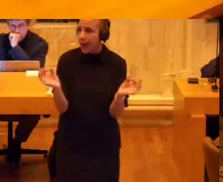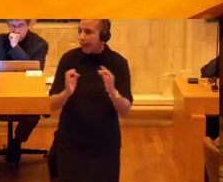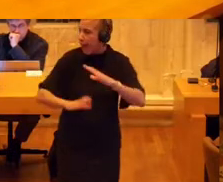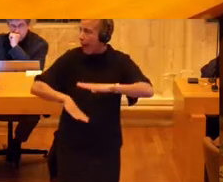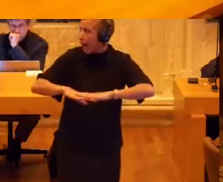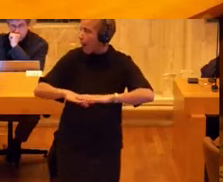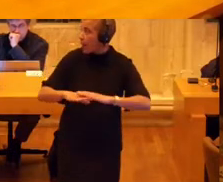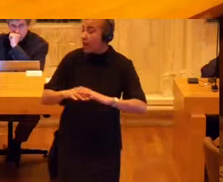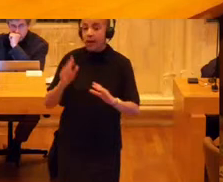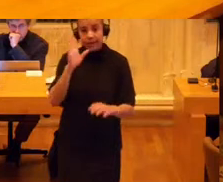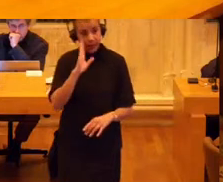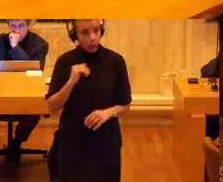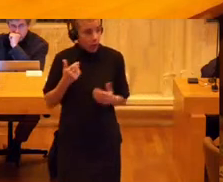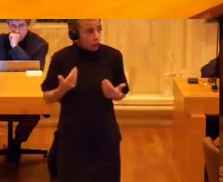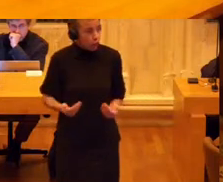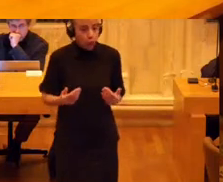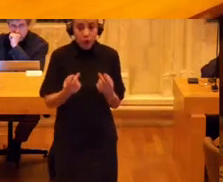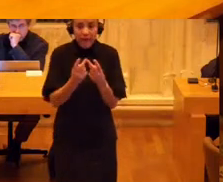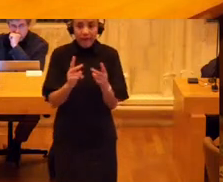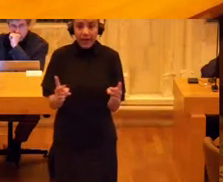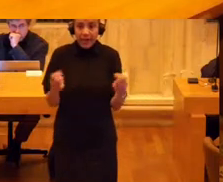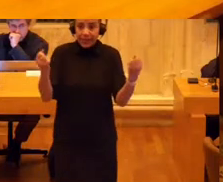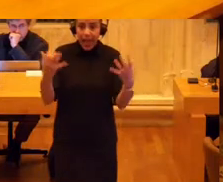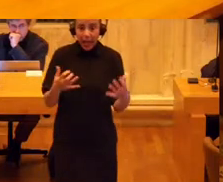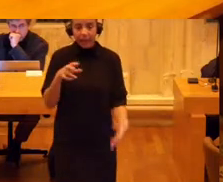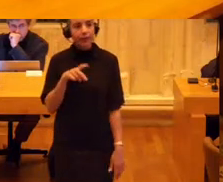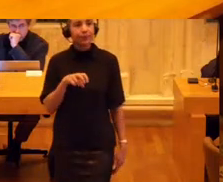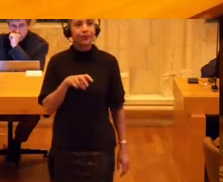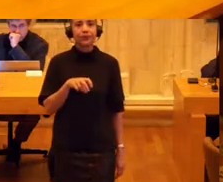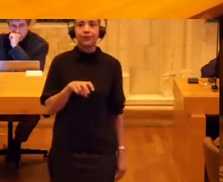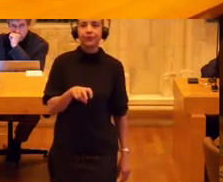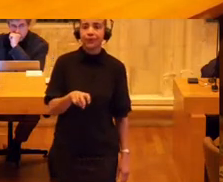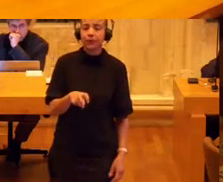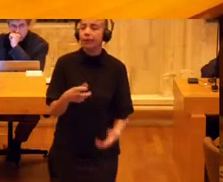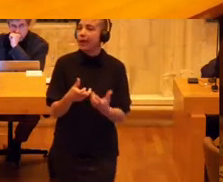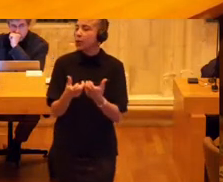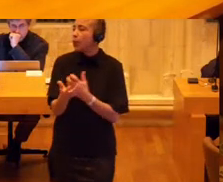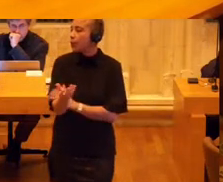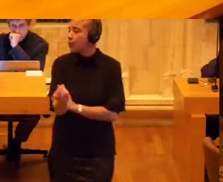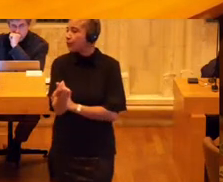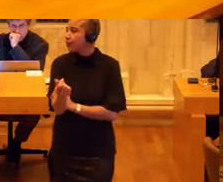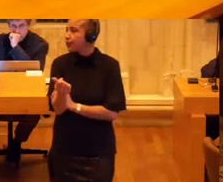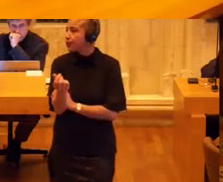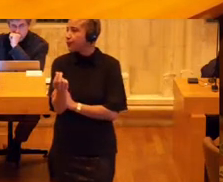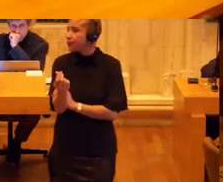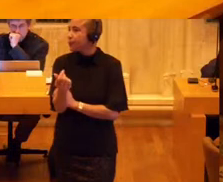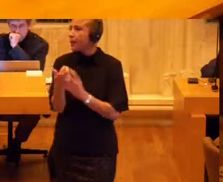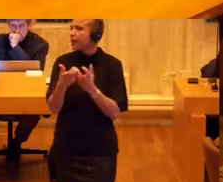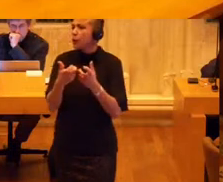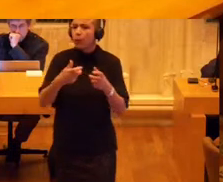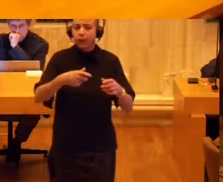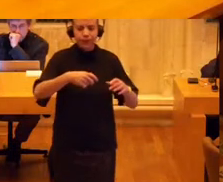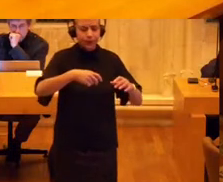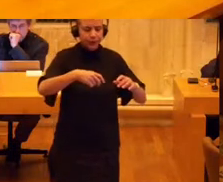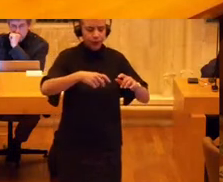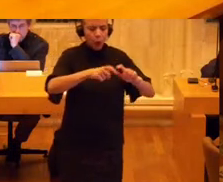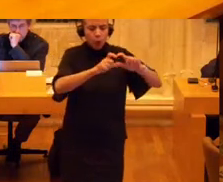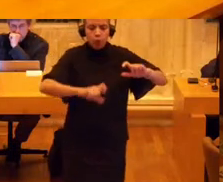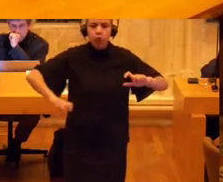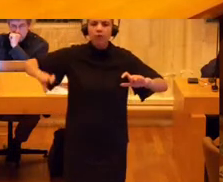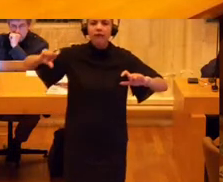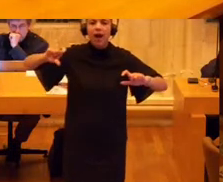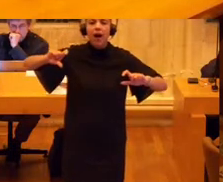ville avec des publicités. Je pense par exemple au niveau du boulevard Jean